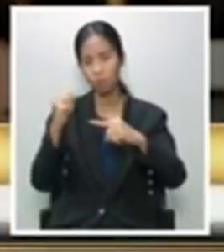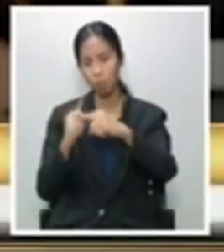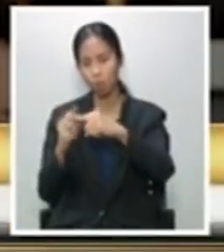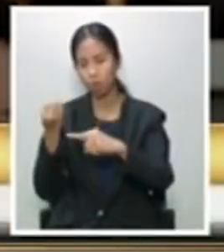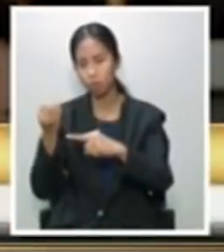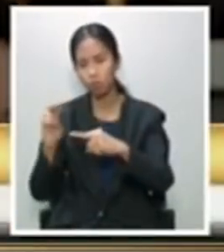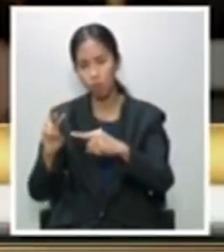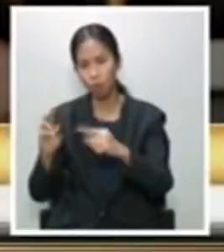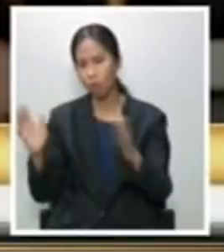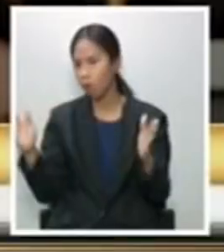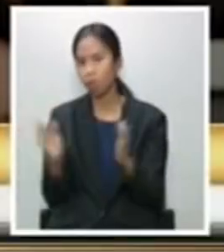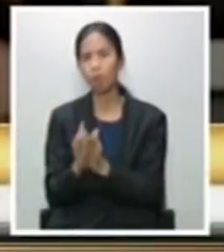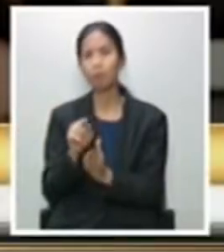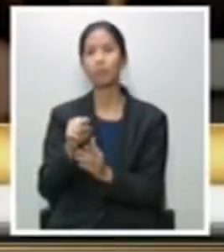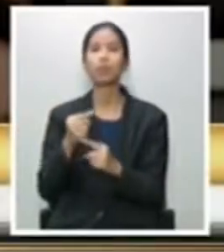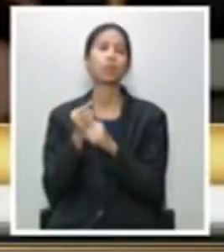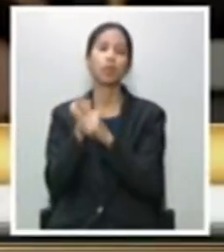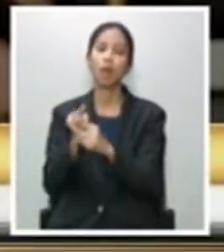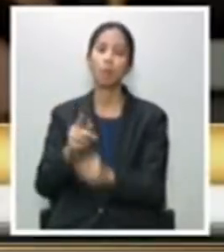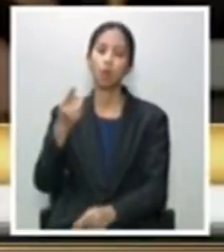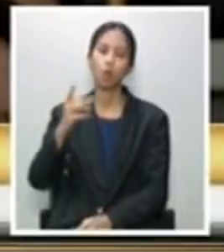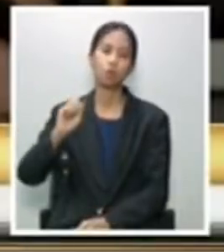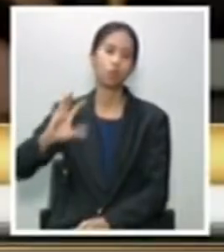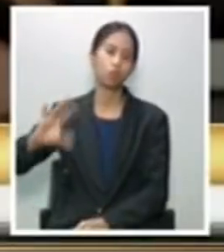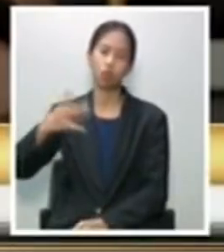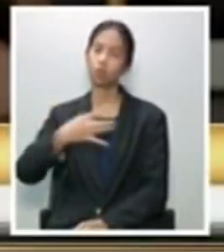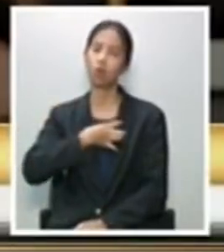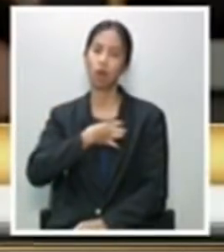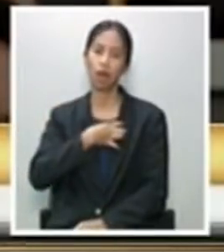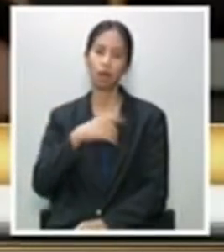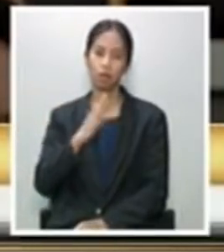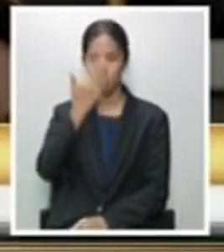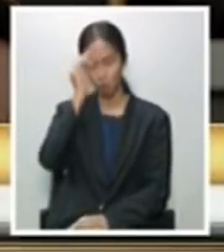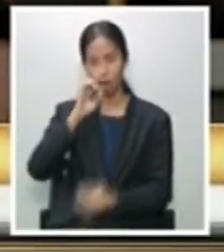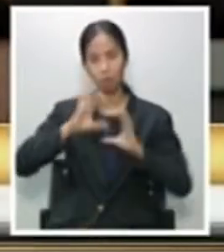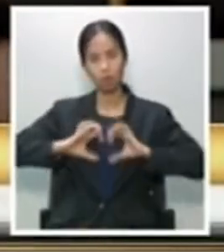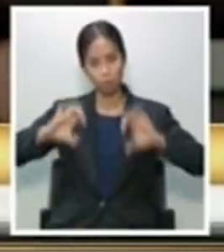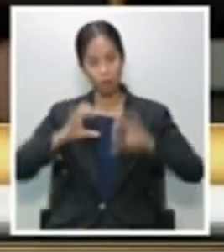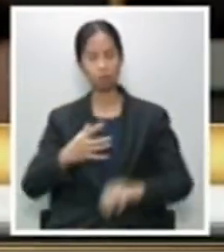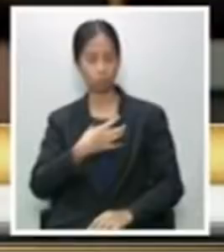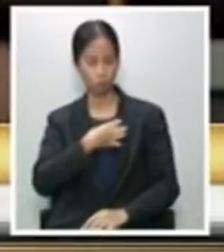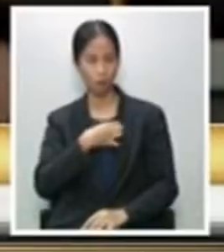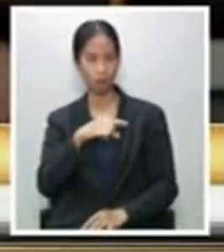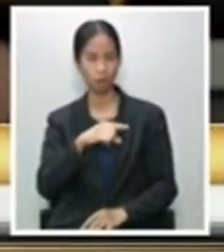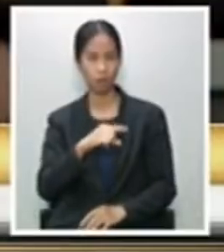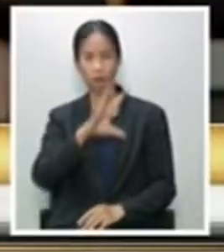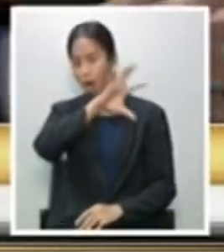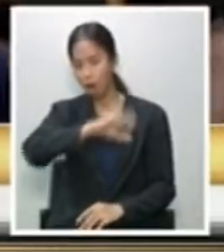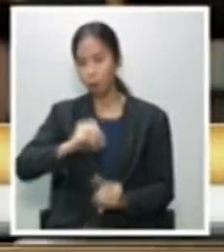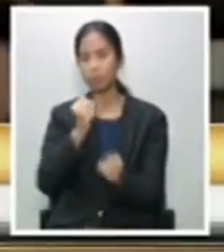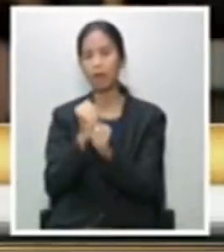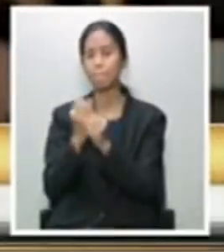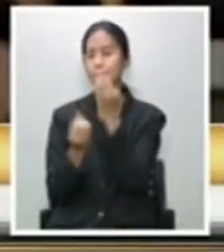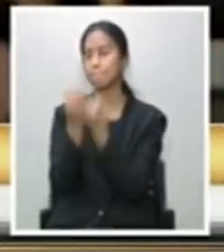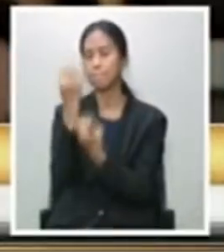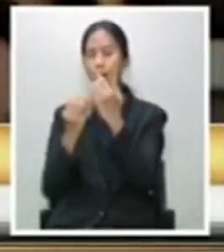ป็น27ล้านไร่ครบตามที่คสช.ต้องการพอดีเลยครบพอที่รัฐบาลต้องการพอดีเลยเปลี่ยนเป็นป่าสหกรณ์ให้หมดเปลี่ยนเป็นป่าชุม